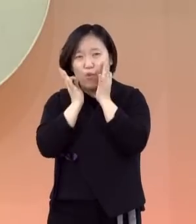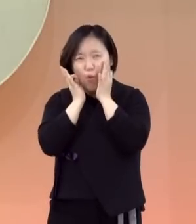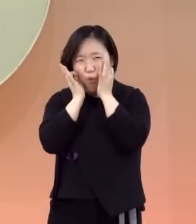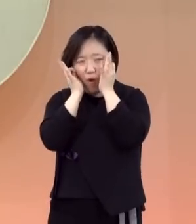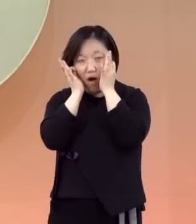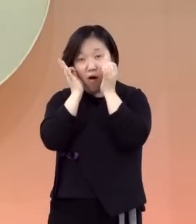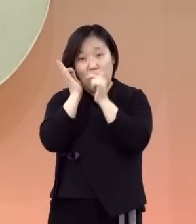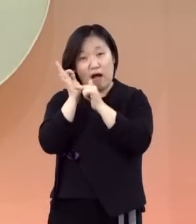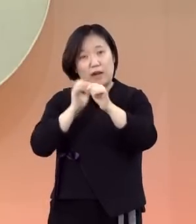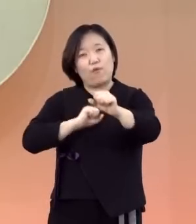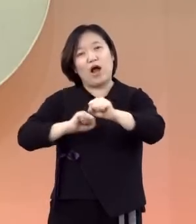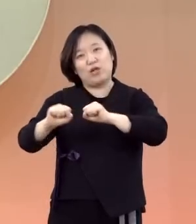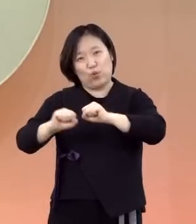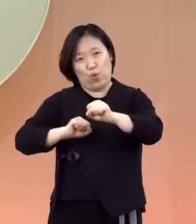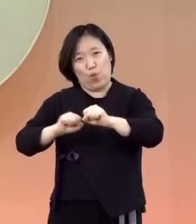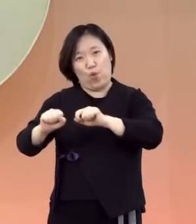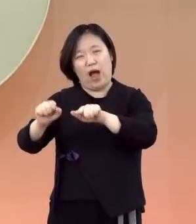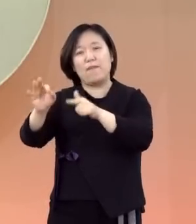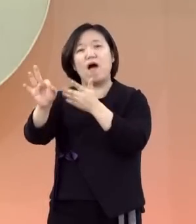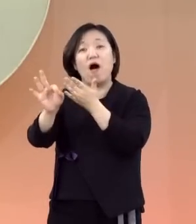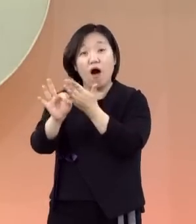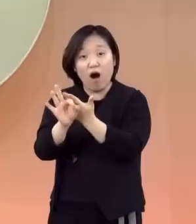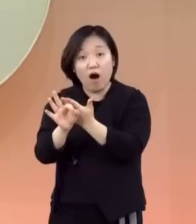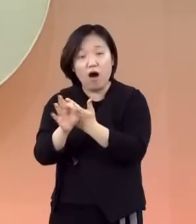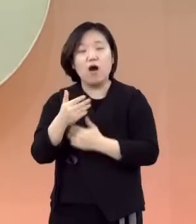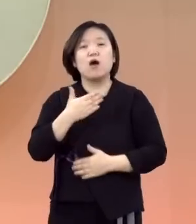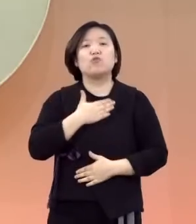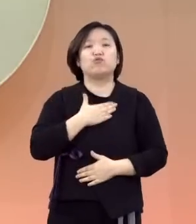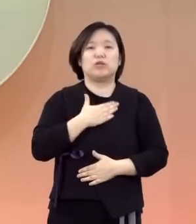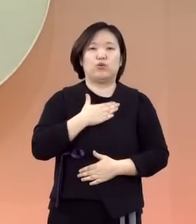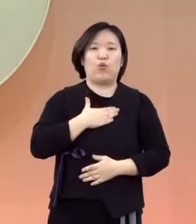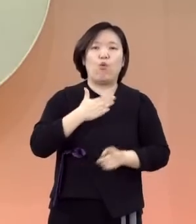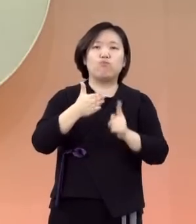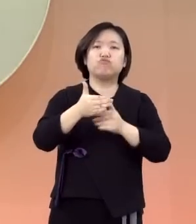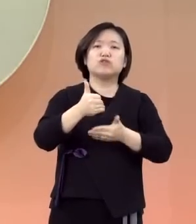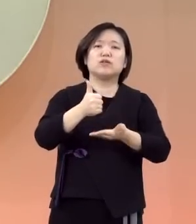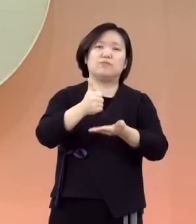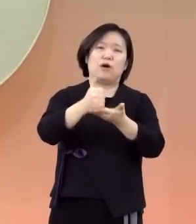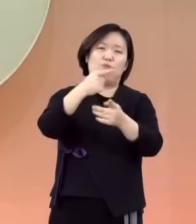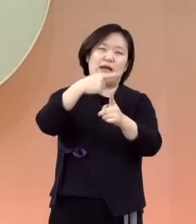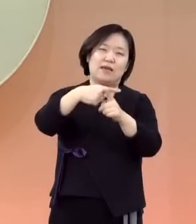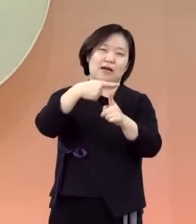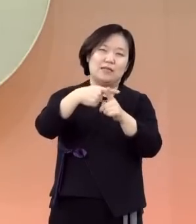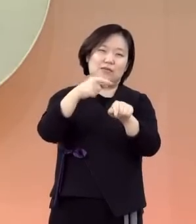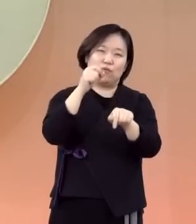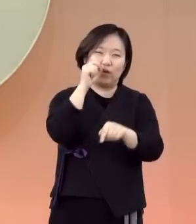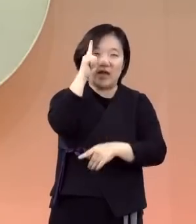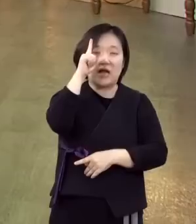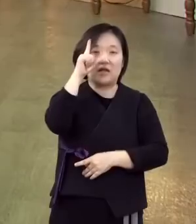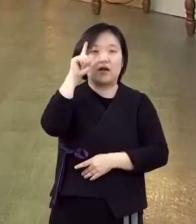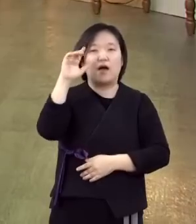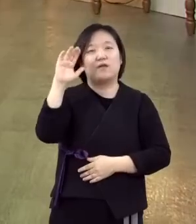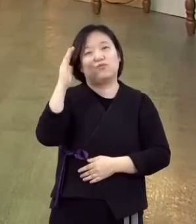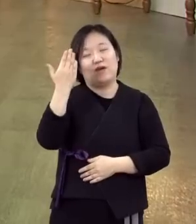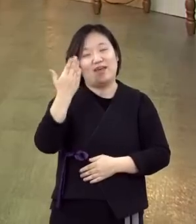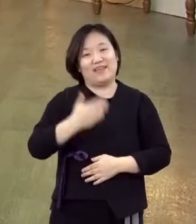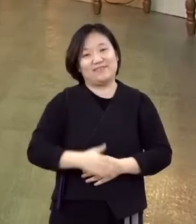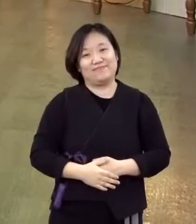위대한부처님께서이루신깨달음에이르게할것입니다 .우리